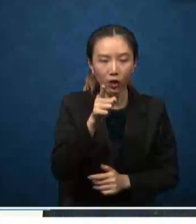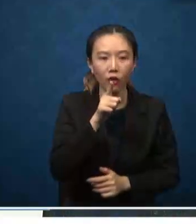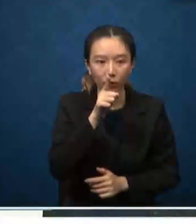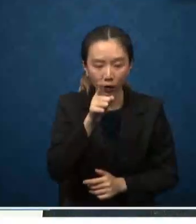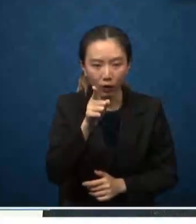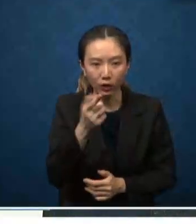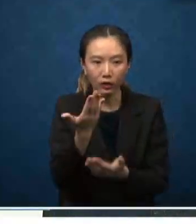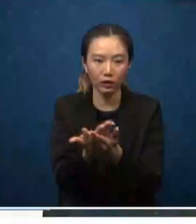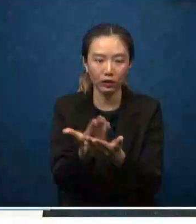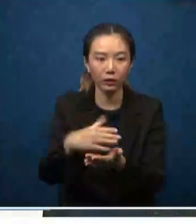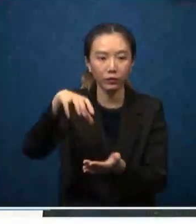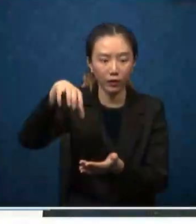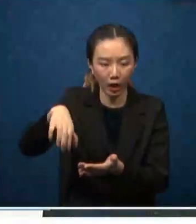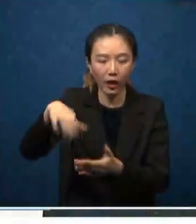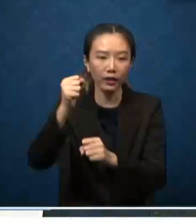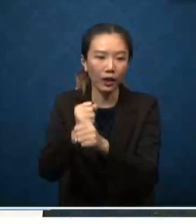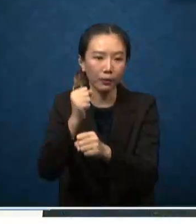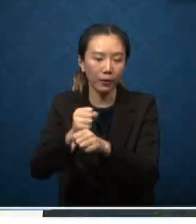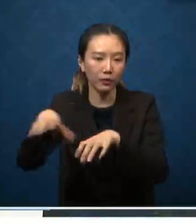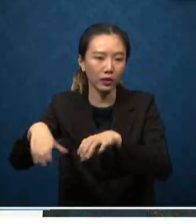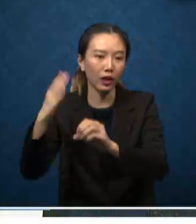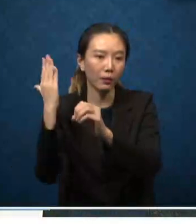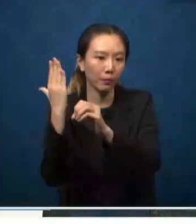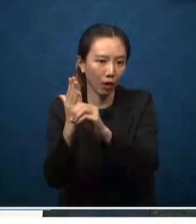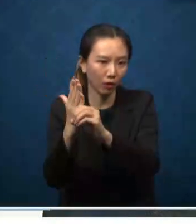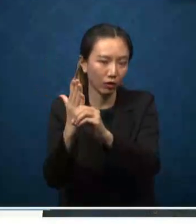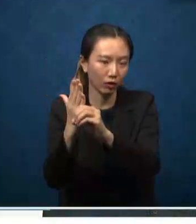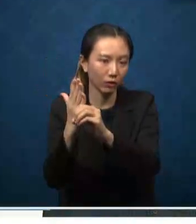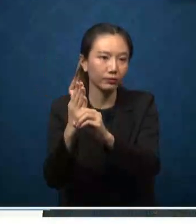เงินให้ดำเนินการอันเนี้ย